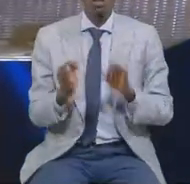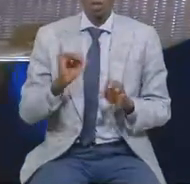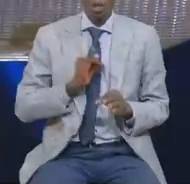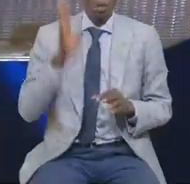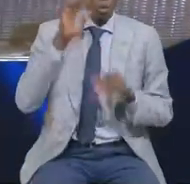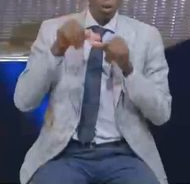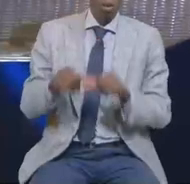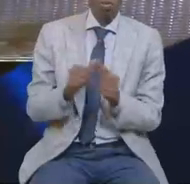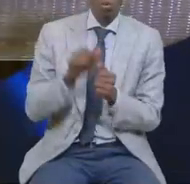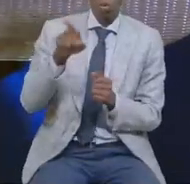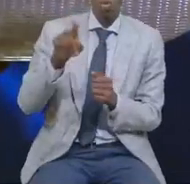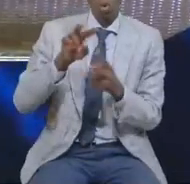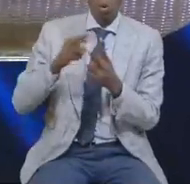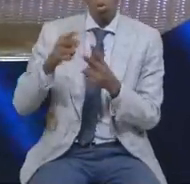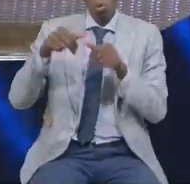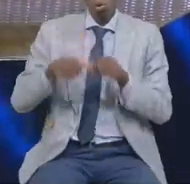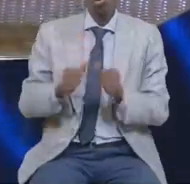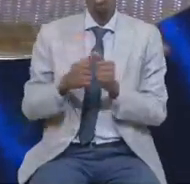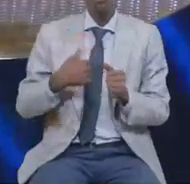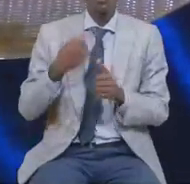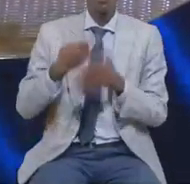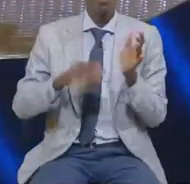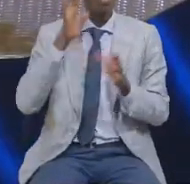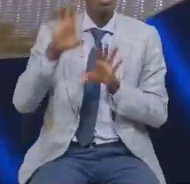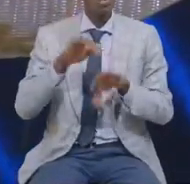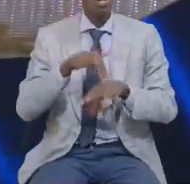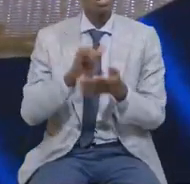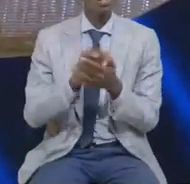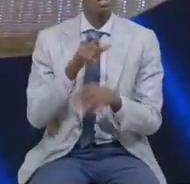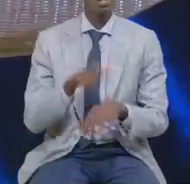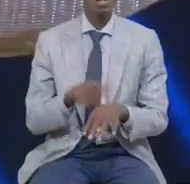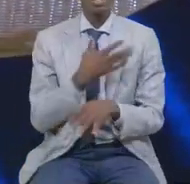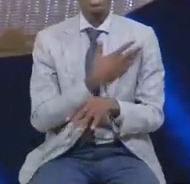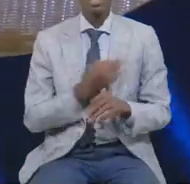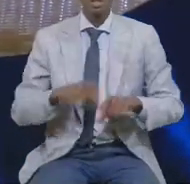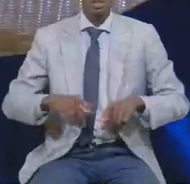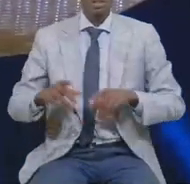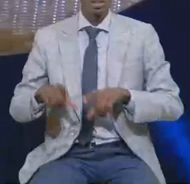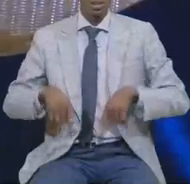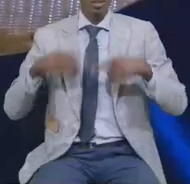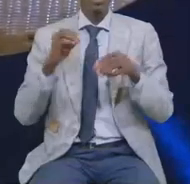lui. Qu'est-ce que tu vas faire en ce temps-là? Et si tu ne te crois